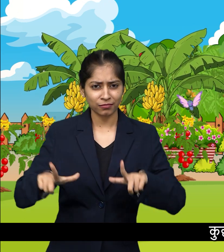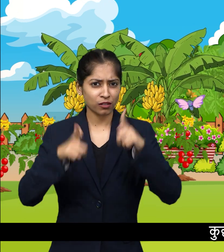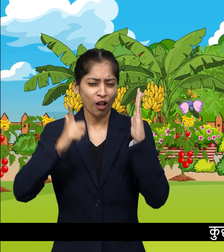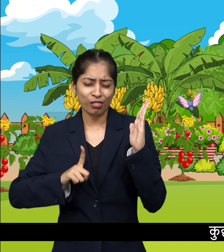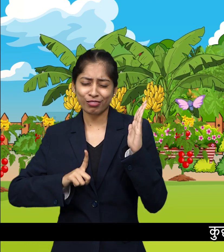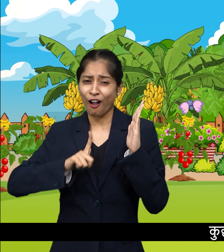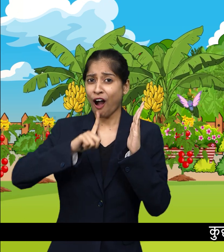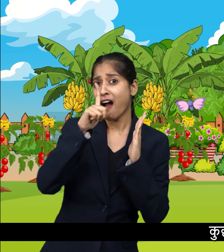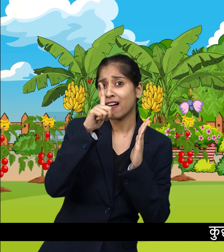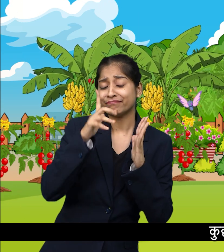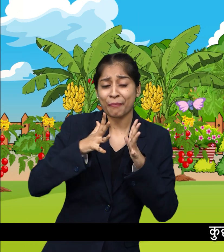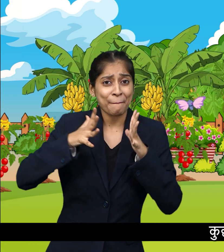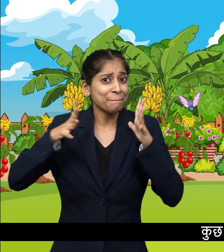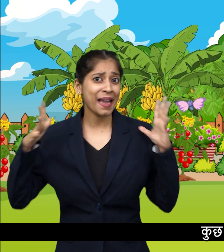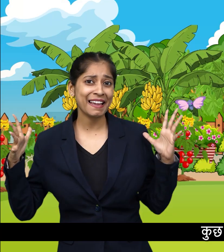बड़े हैं,